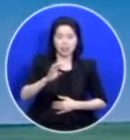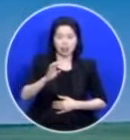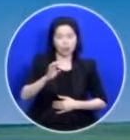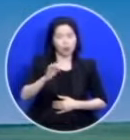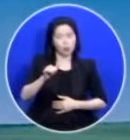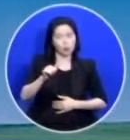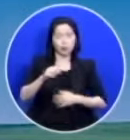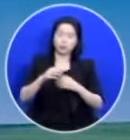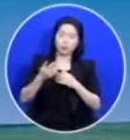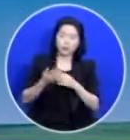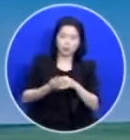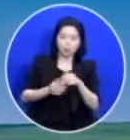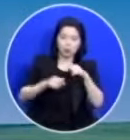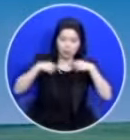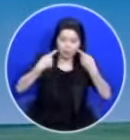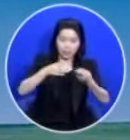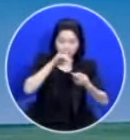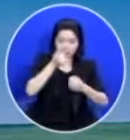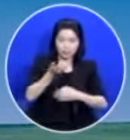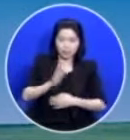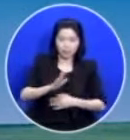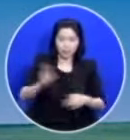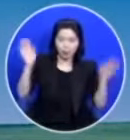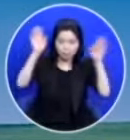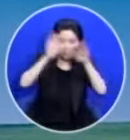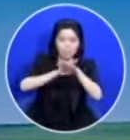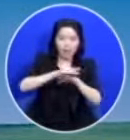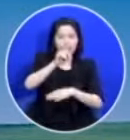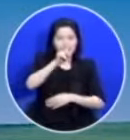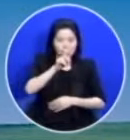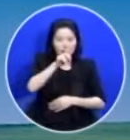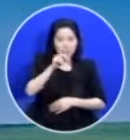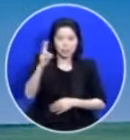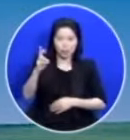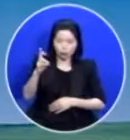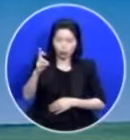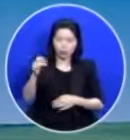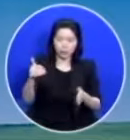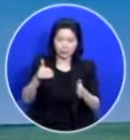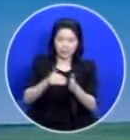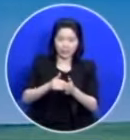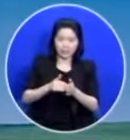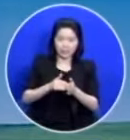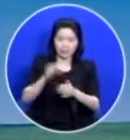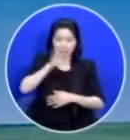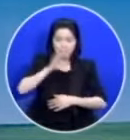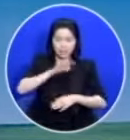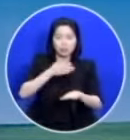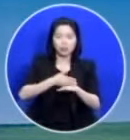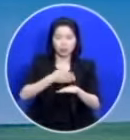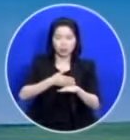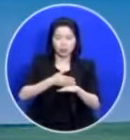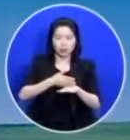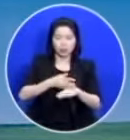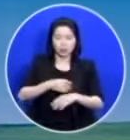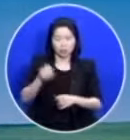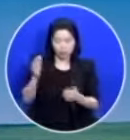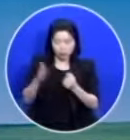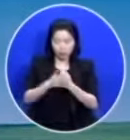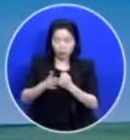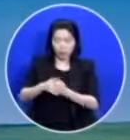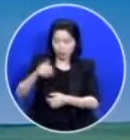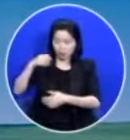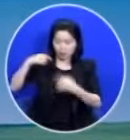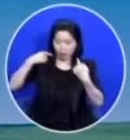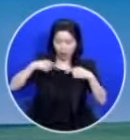연습을 열심히 했으면 밤 11시 12시까지 했대요 감독과 코치가 하는 걸 야단을 쳤답니다 그럴